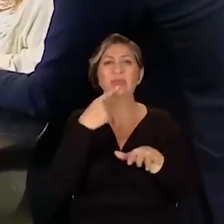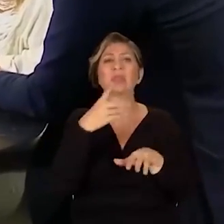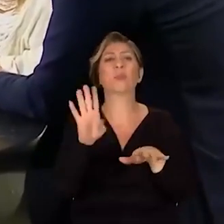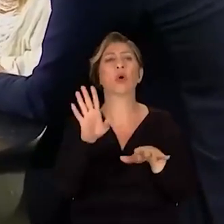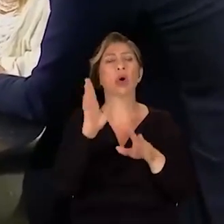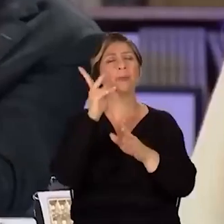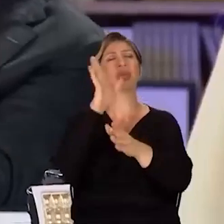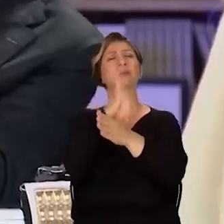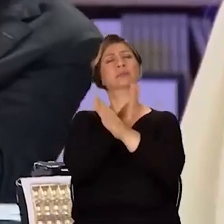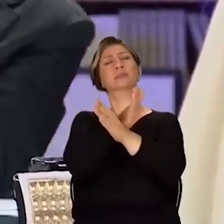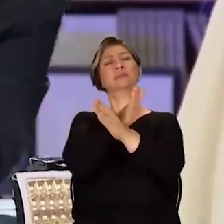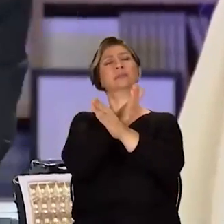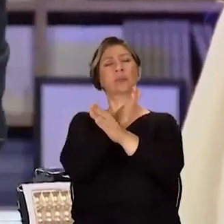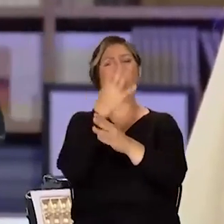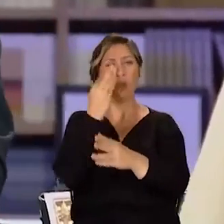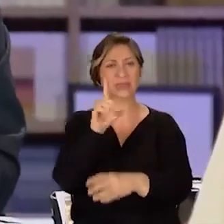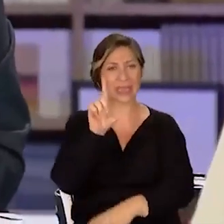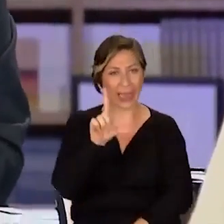Evet. Postural yaslanma gerekiyor.